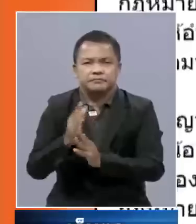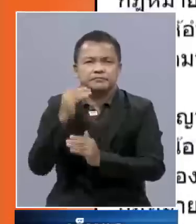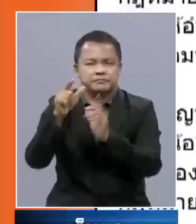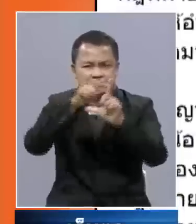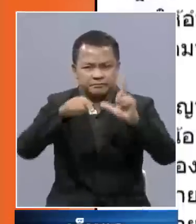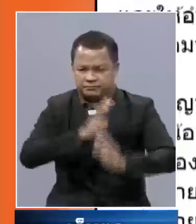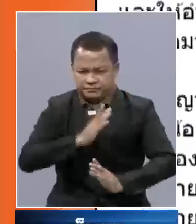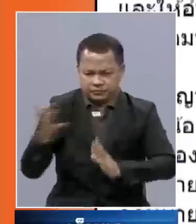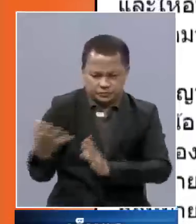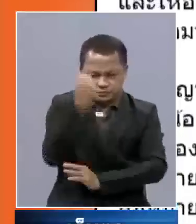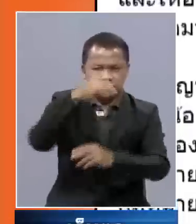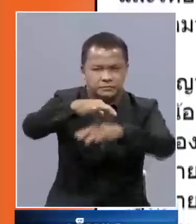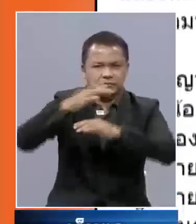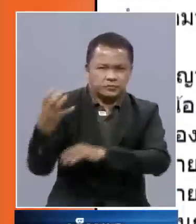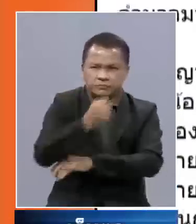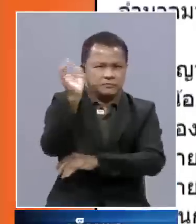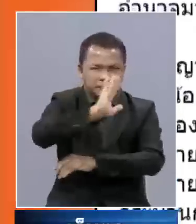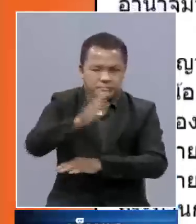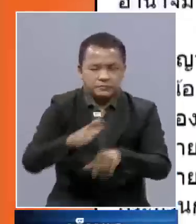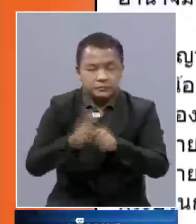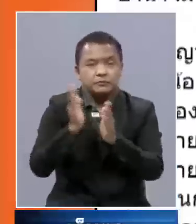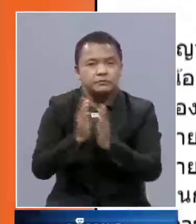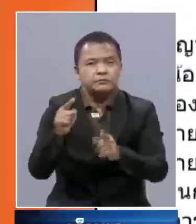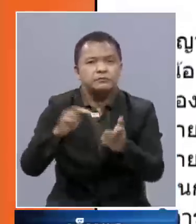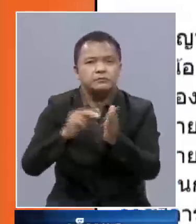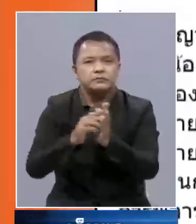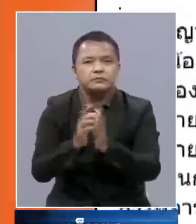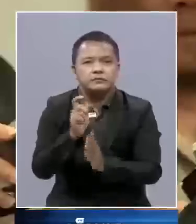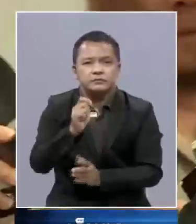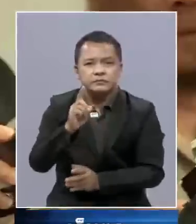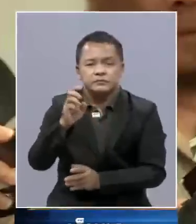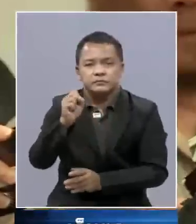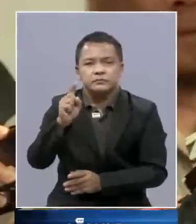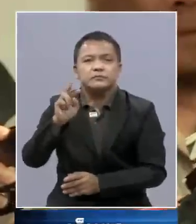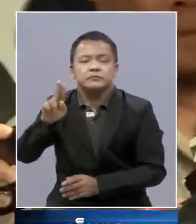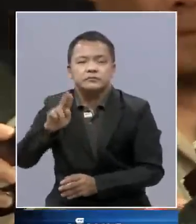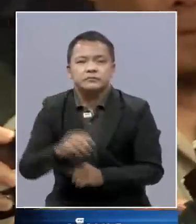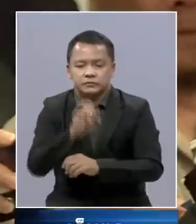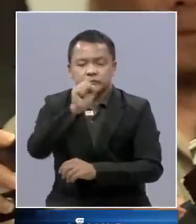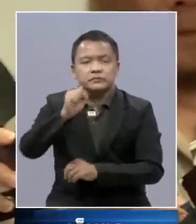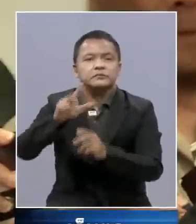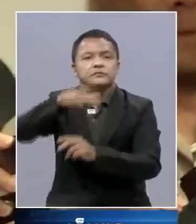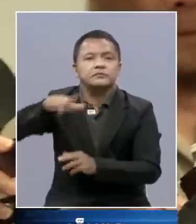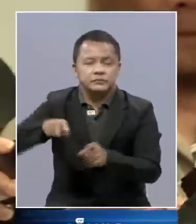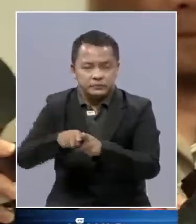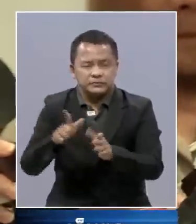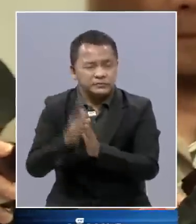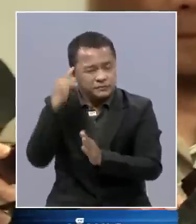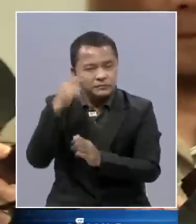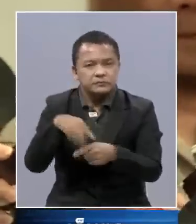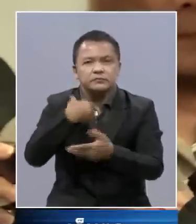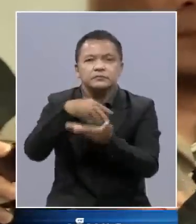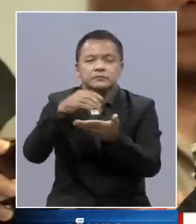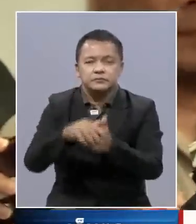ไกลไม่ควรที่จะกินรวบทุกตำแหน่งแบบนี้เลยคนที่ว่าก็คือคุณอดิศรเพียงเกตนะครับแล้วก็ยกสิ่งที่คุณปิยบุ